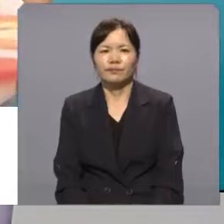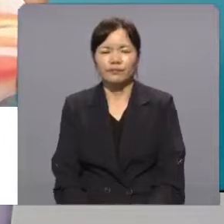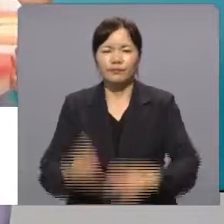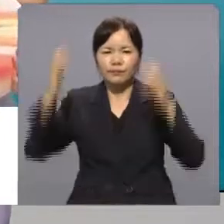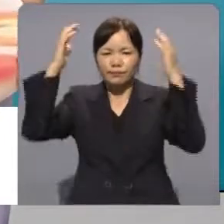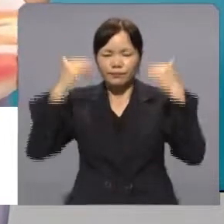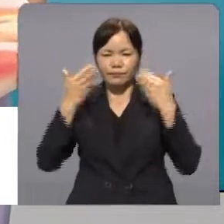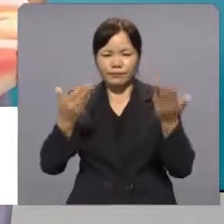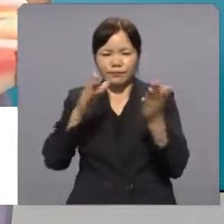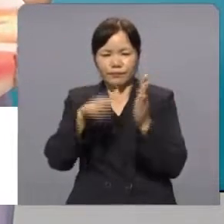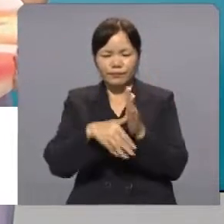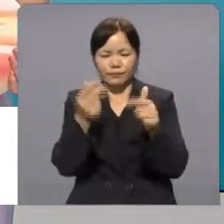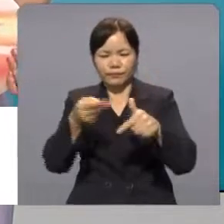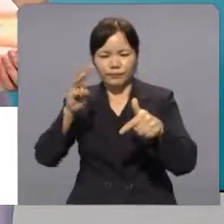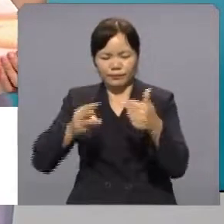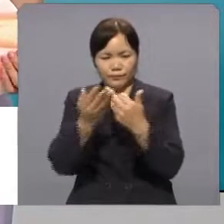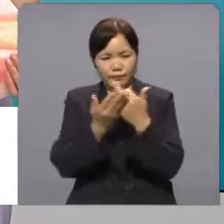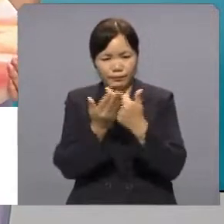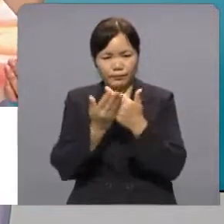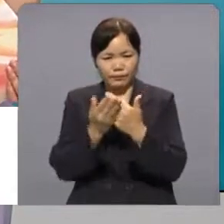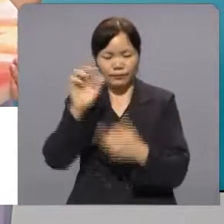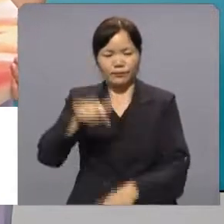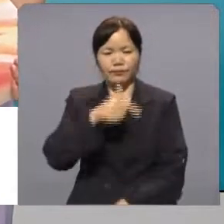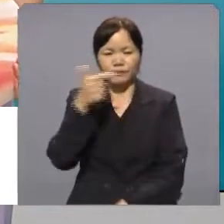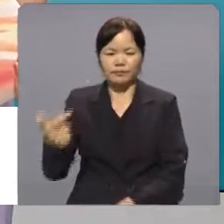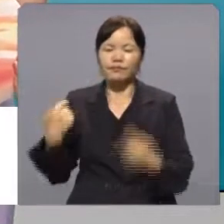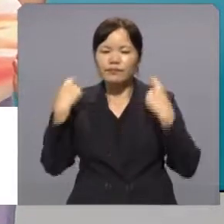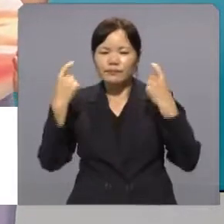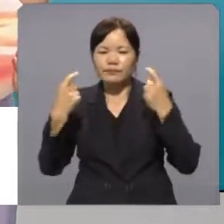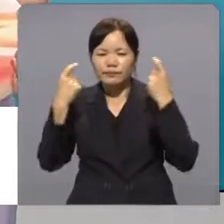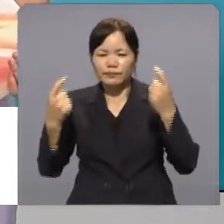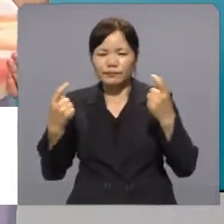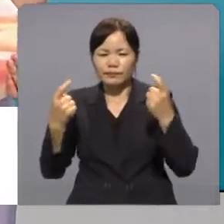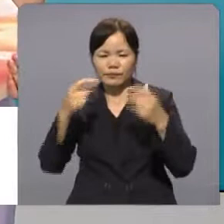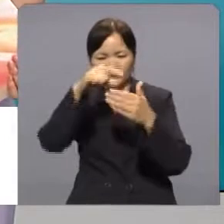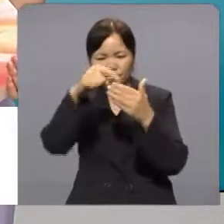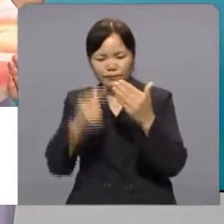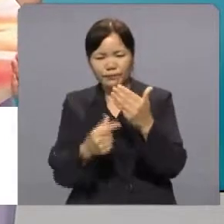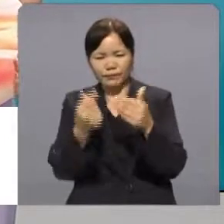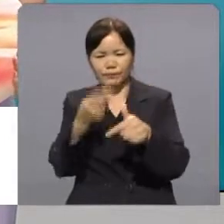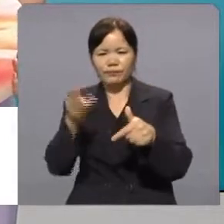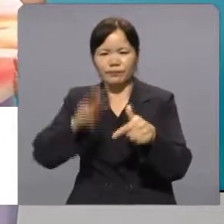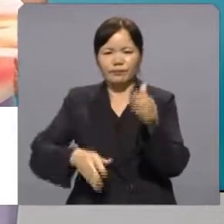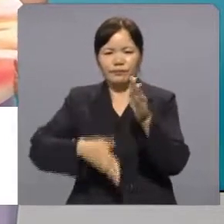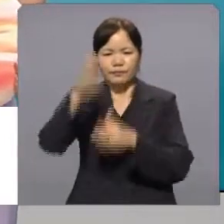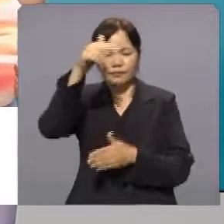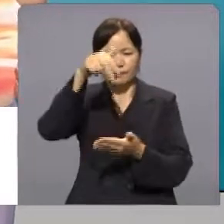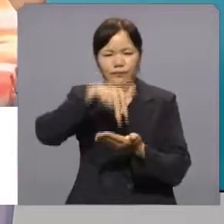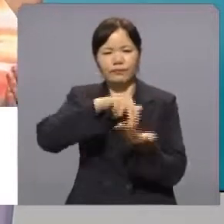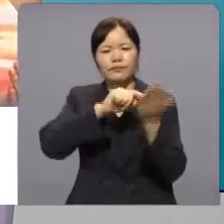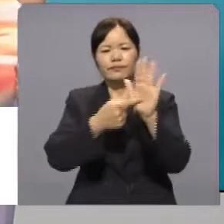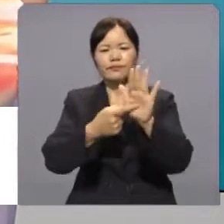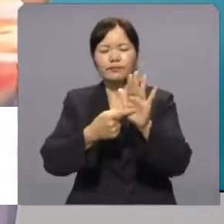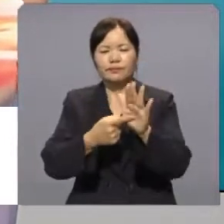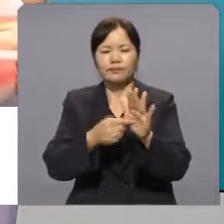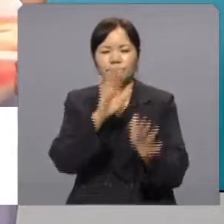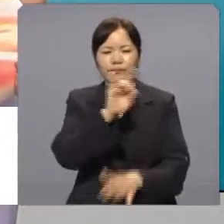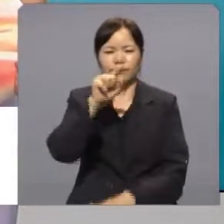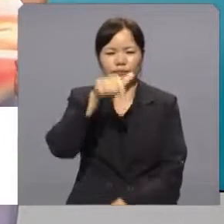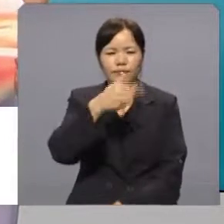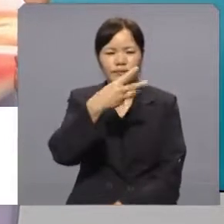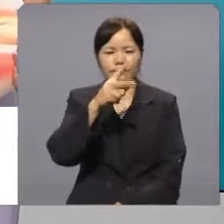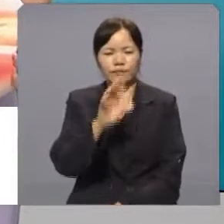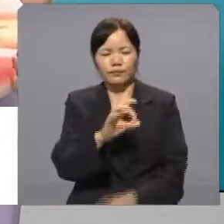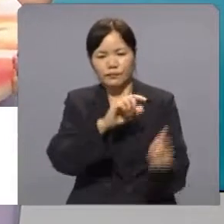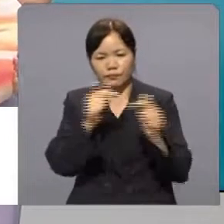여름 휴가철 인천 섬들을 당일치기로 여행할 수 있는 관광 상품을 인천시가 선보였습니다. 백령도와 대청도